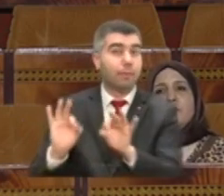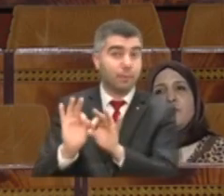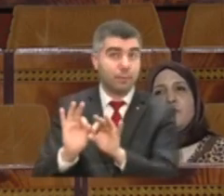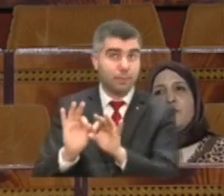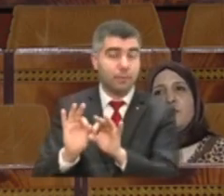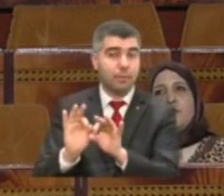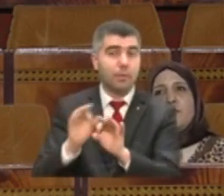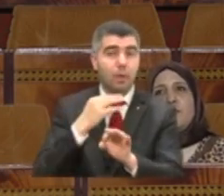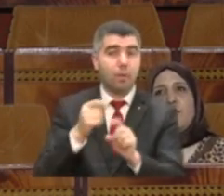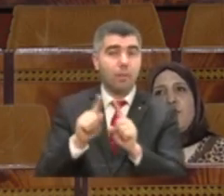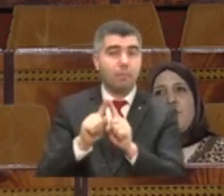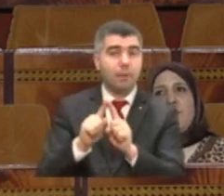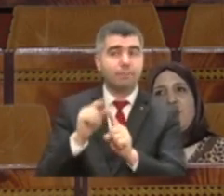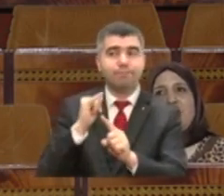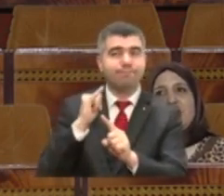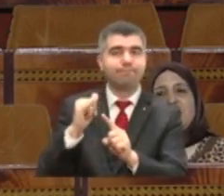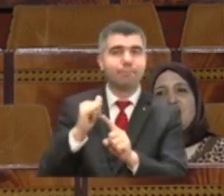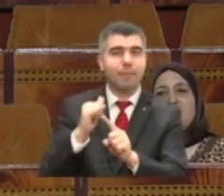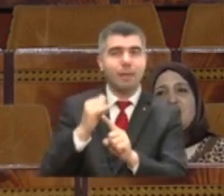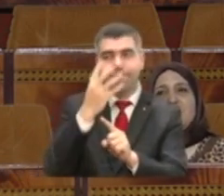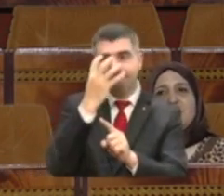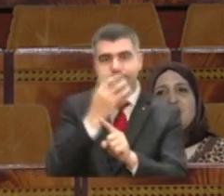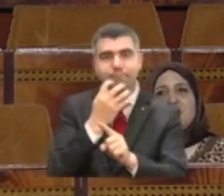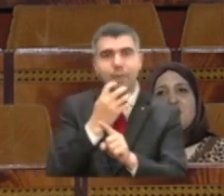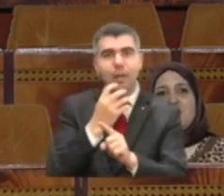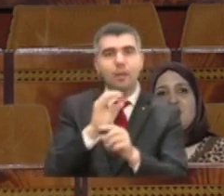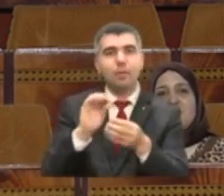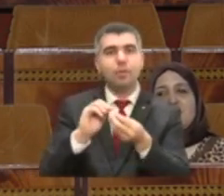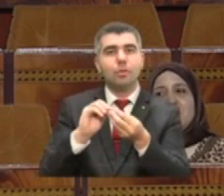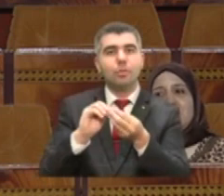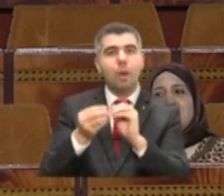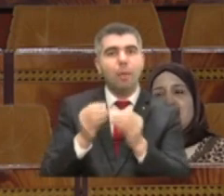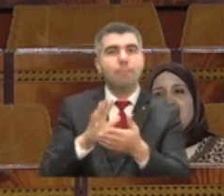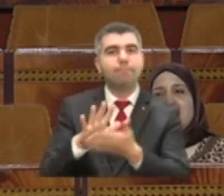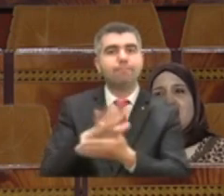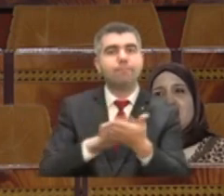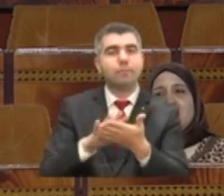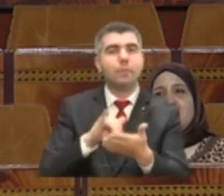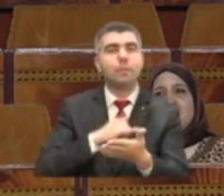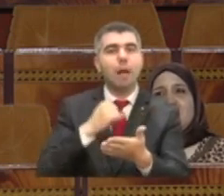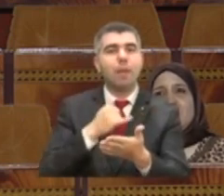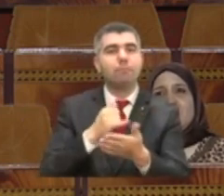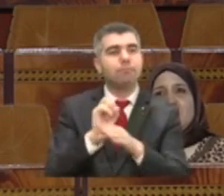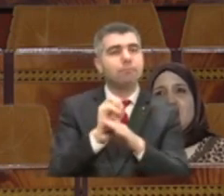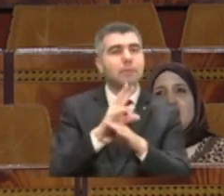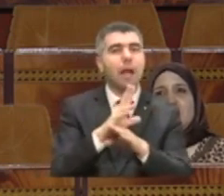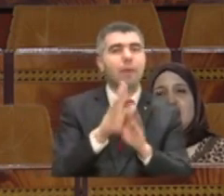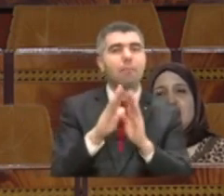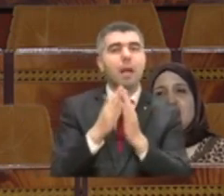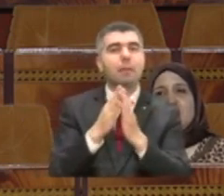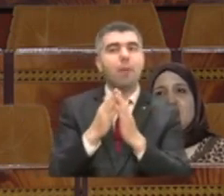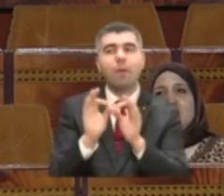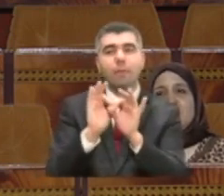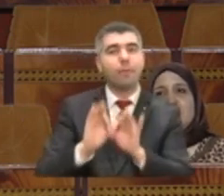والذي جعلهم ينفرون ثقالا وخفافا، مهاجرين حدف انفهم غير مبالين بالمخاطر. السيد رئيس، الم يحن